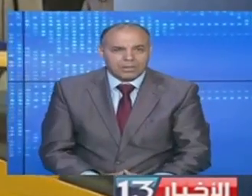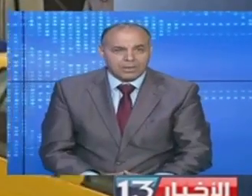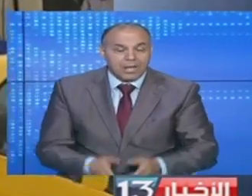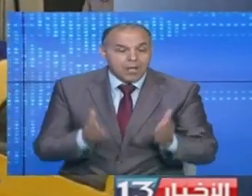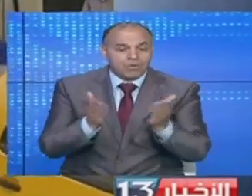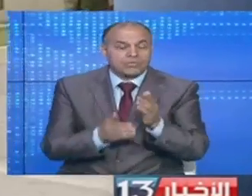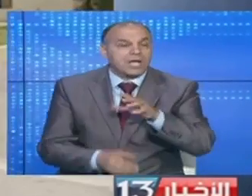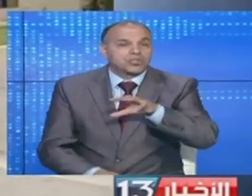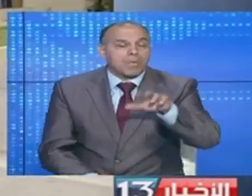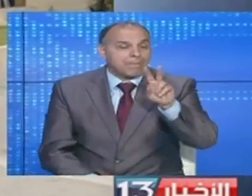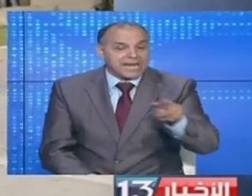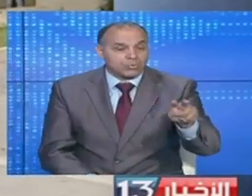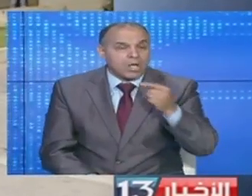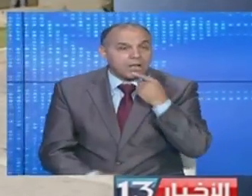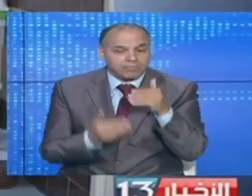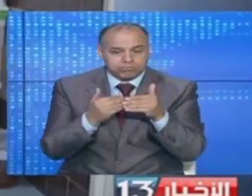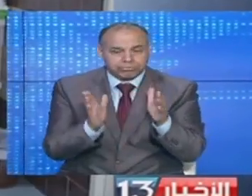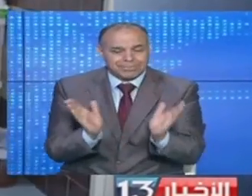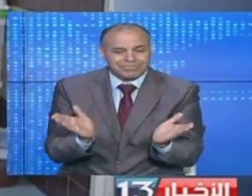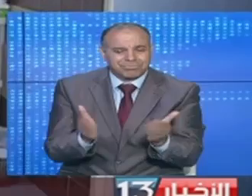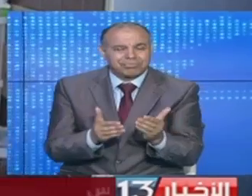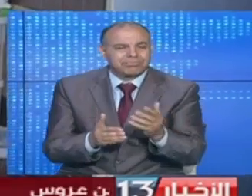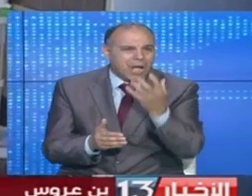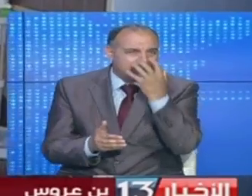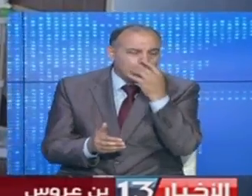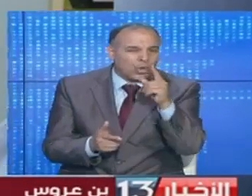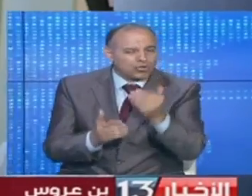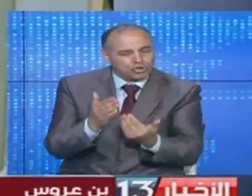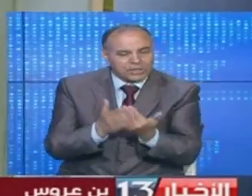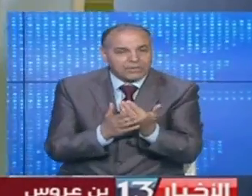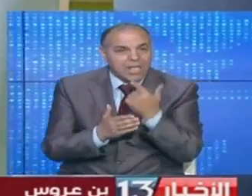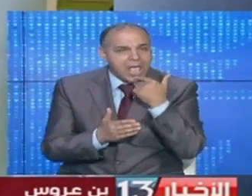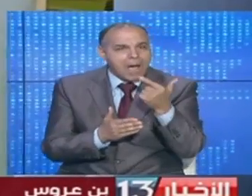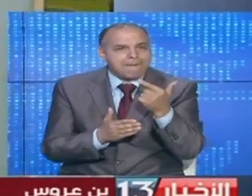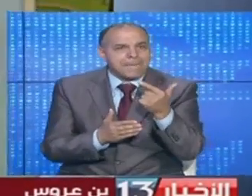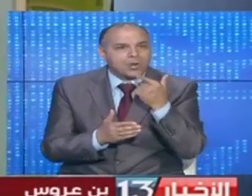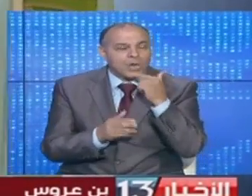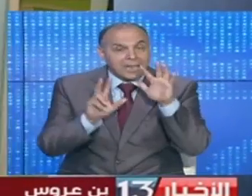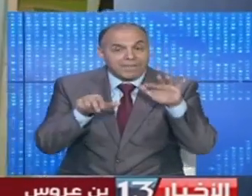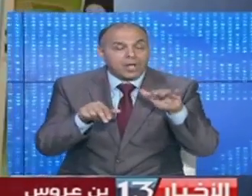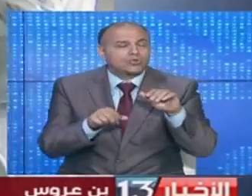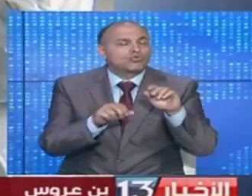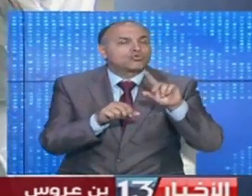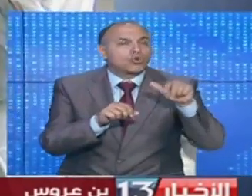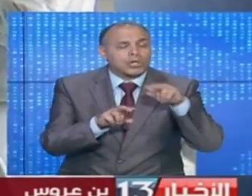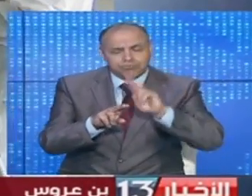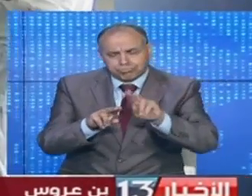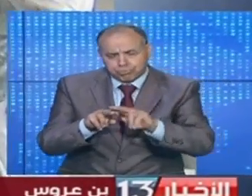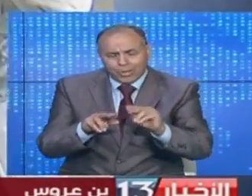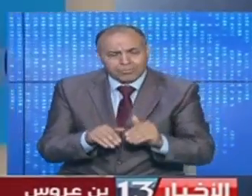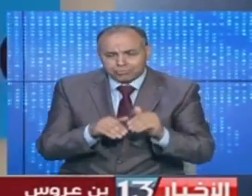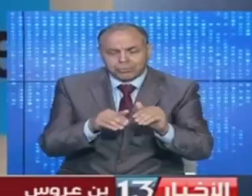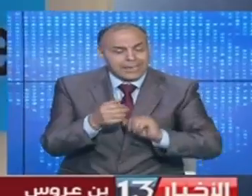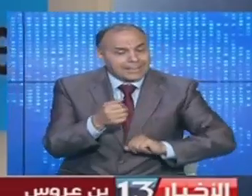في المستشفى الجهوي ببنعروس فتح قسم الإنعاش أبوابه من جديد بعد نحو 8 أشهر من الصيانة والإصلاح،